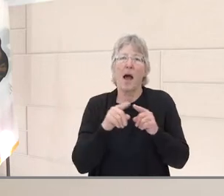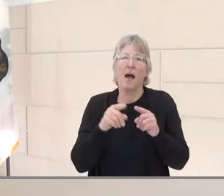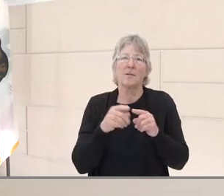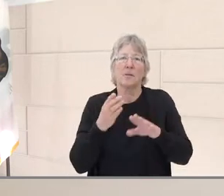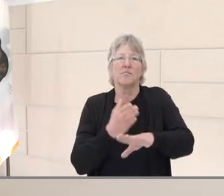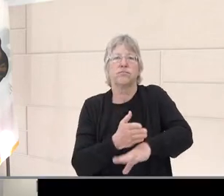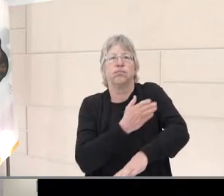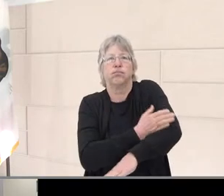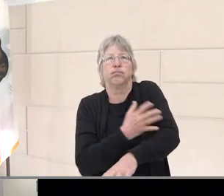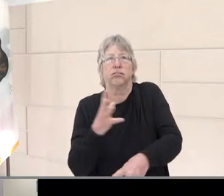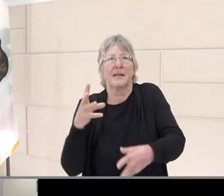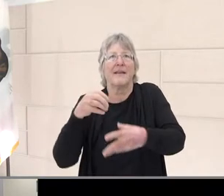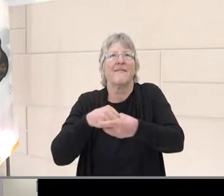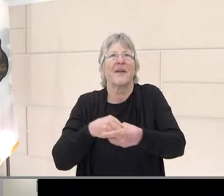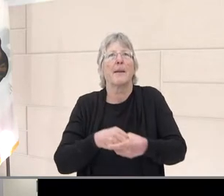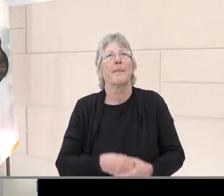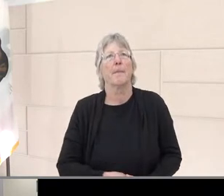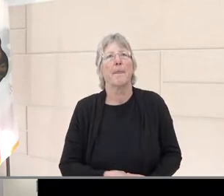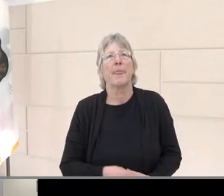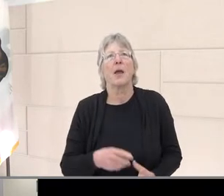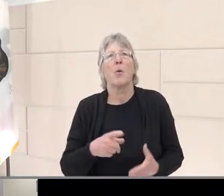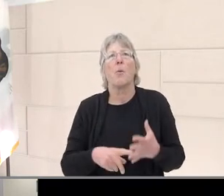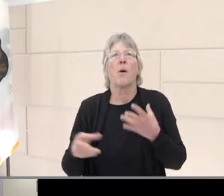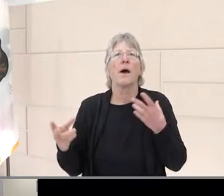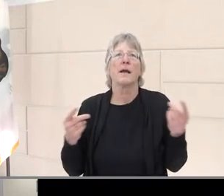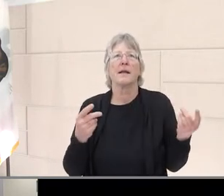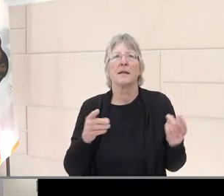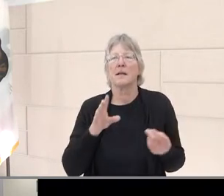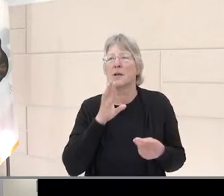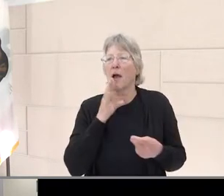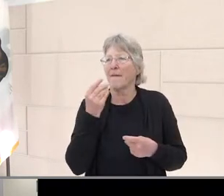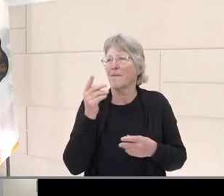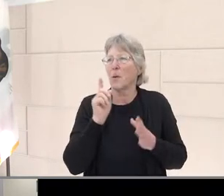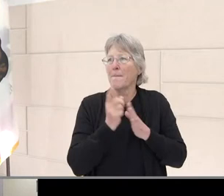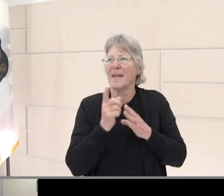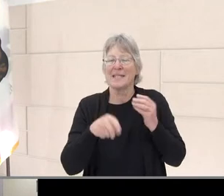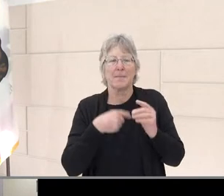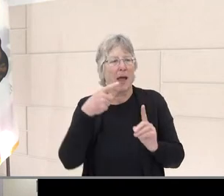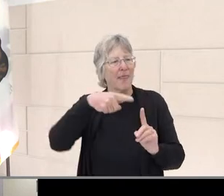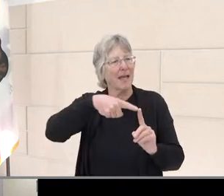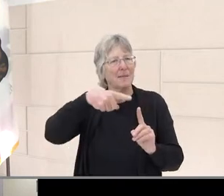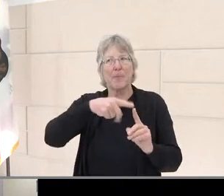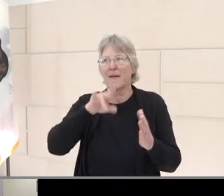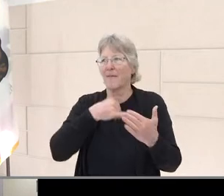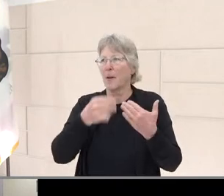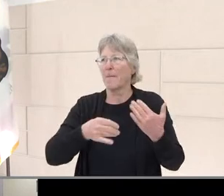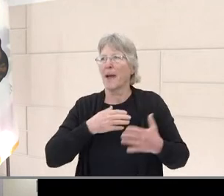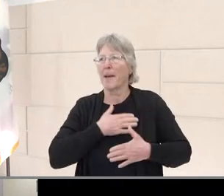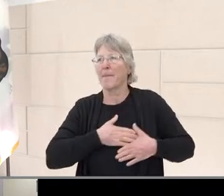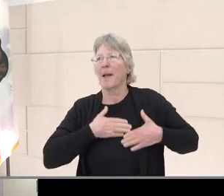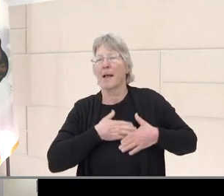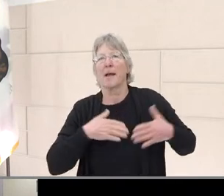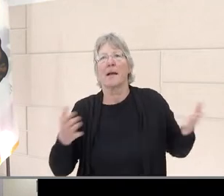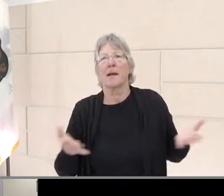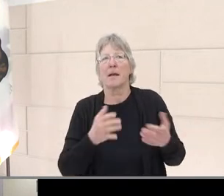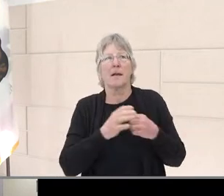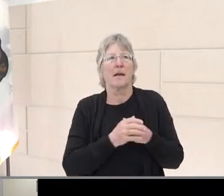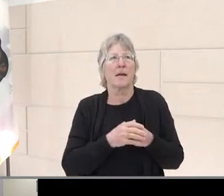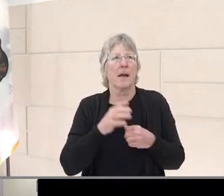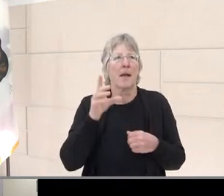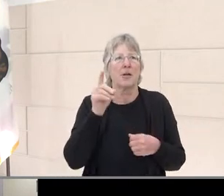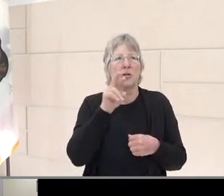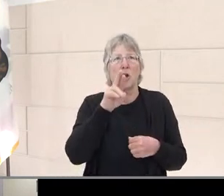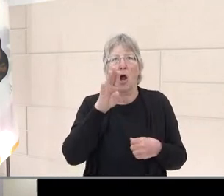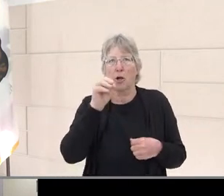ធ្វើយ៉ាងណាក៏ដើម្បីជួយសិស្សរៀនតាន់ហើយនឹងឲ្យសិស្សរៀនកាន់តែលឿនទៅមុខទៀតខ្ញុំសប្បាយចិត្